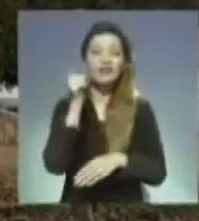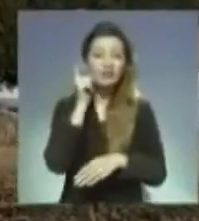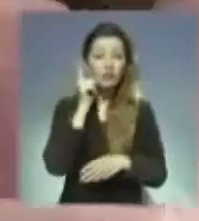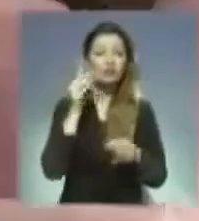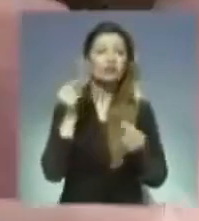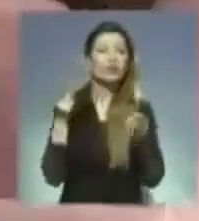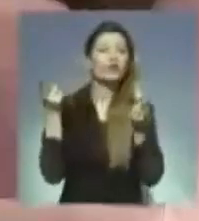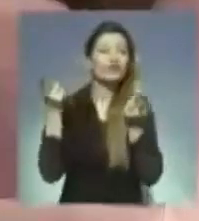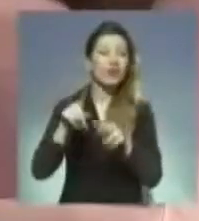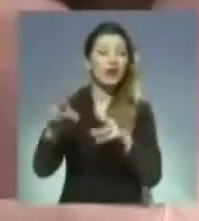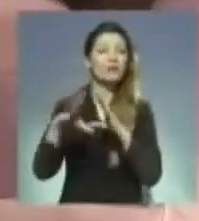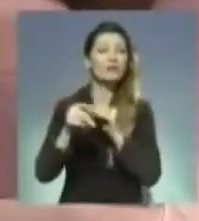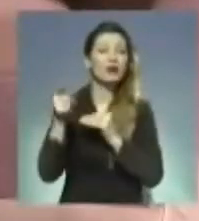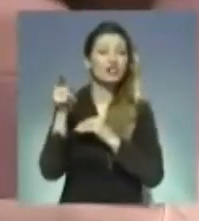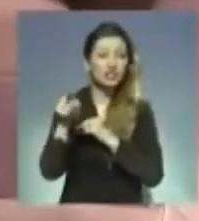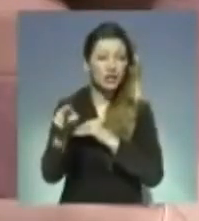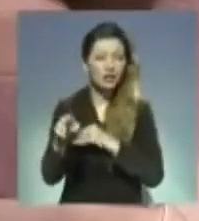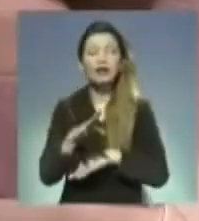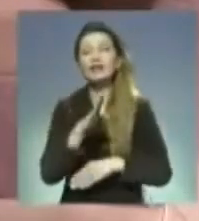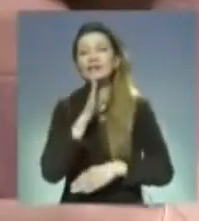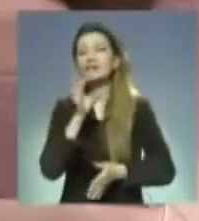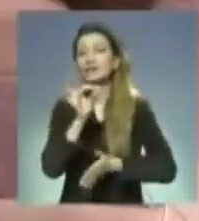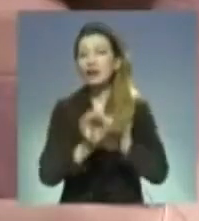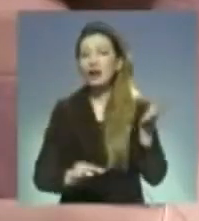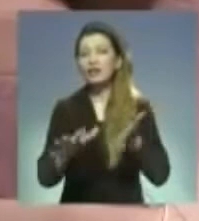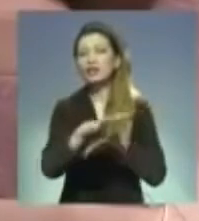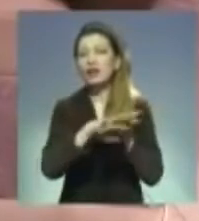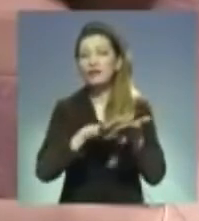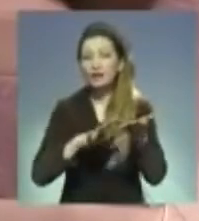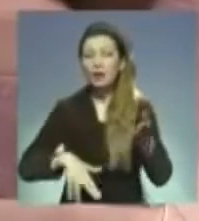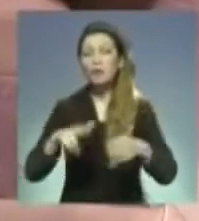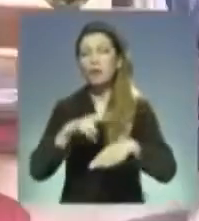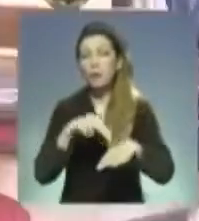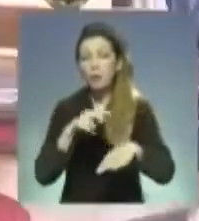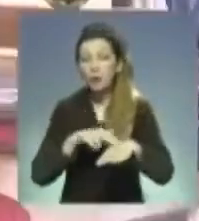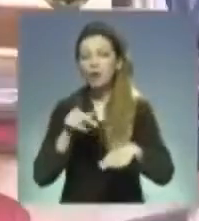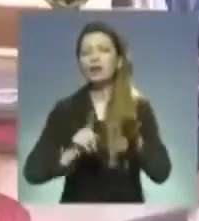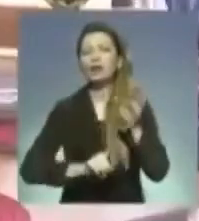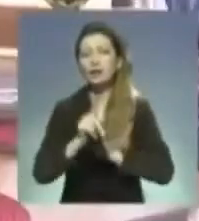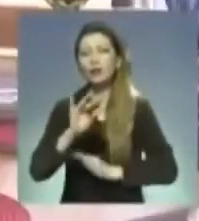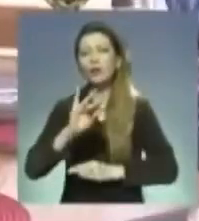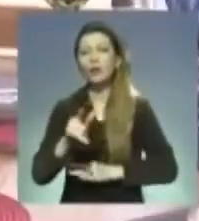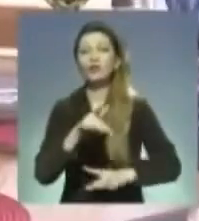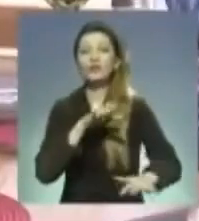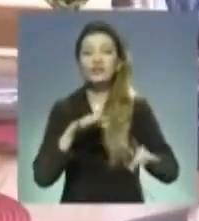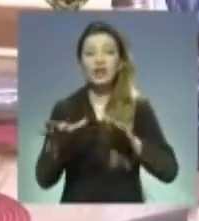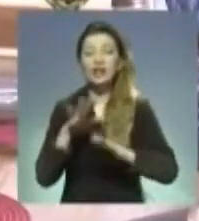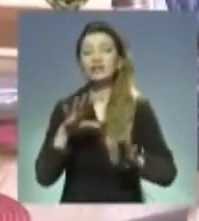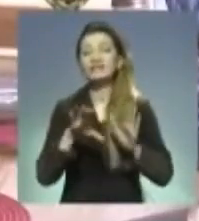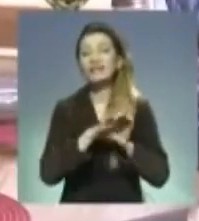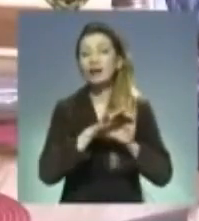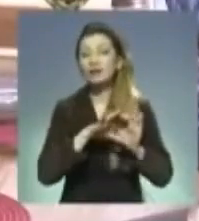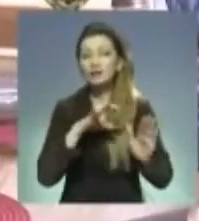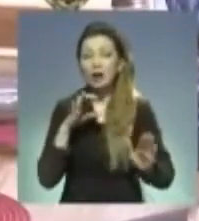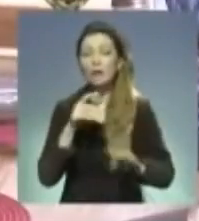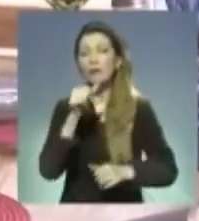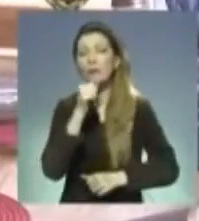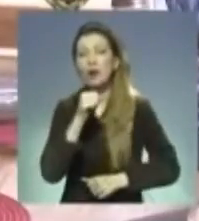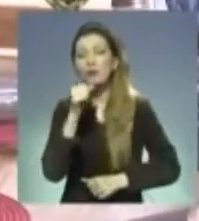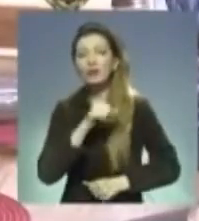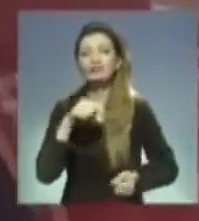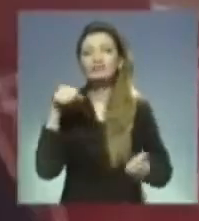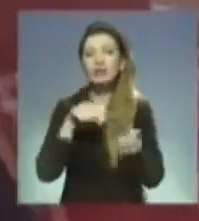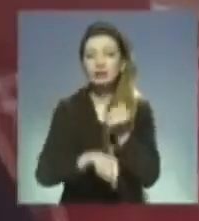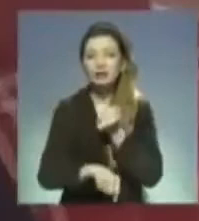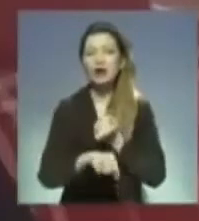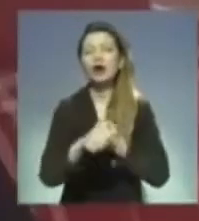остались у нападавших. Девушка сразу написала заявление в полицию. На мужчин завели уголовное дело по статье «Попытка изнасилования».